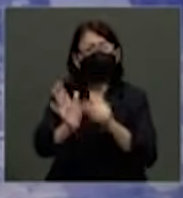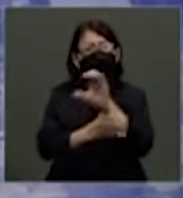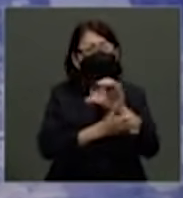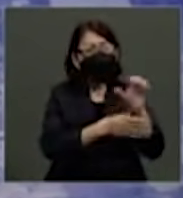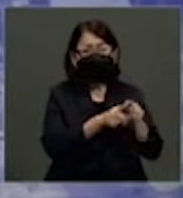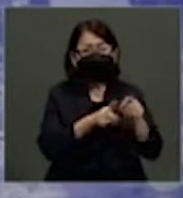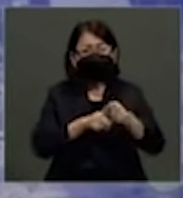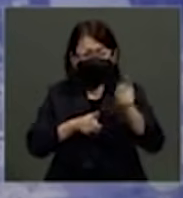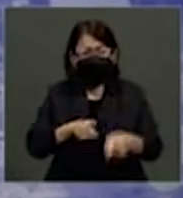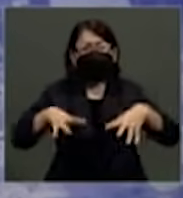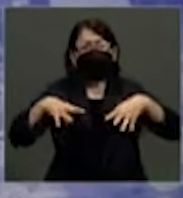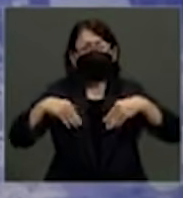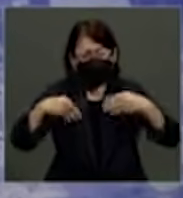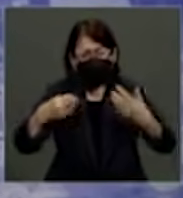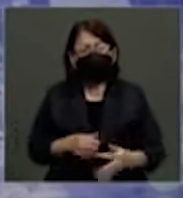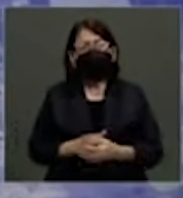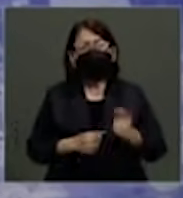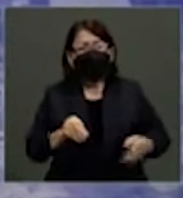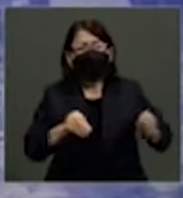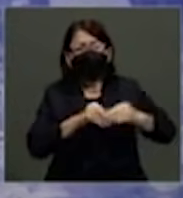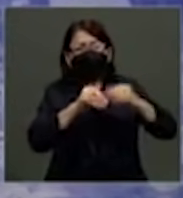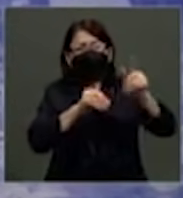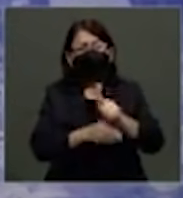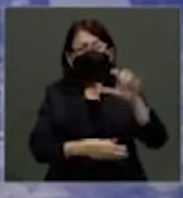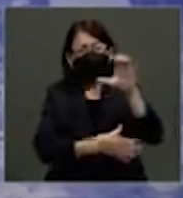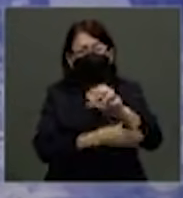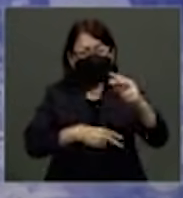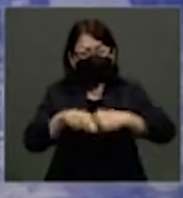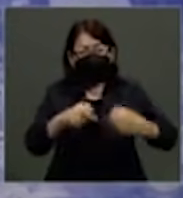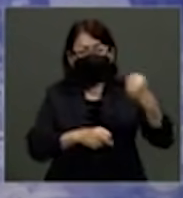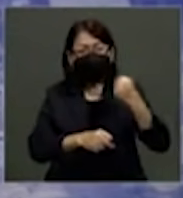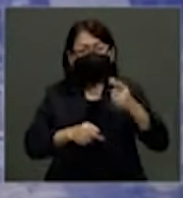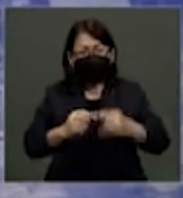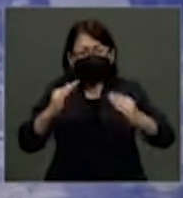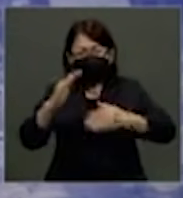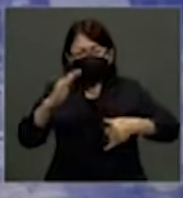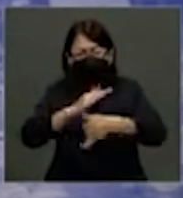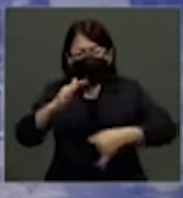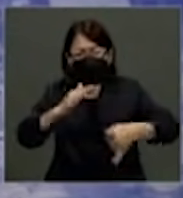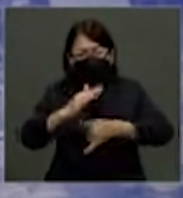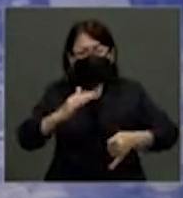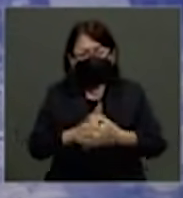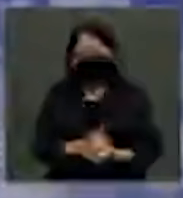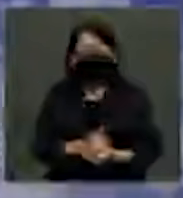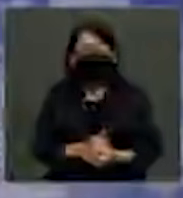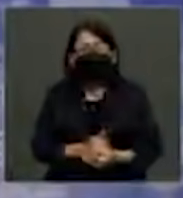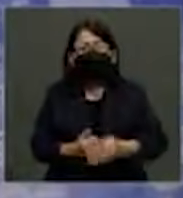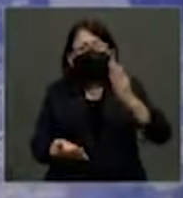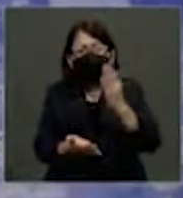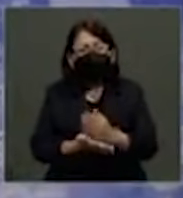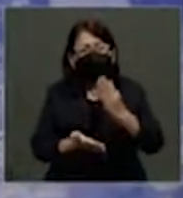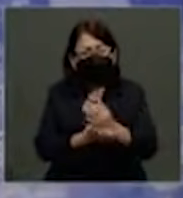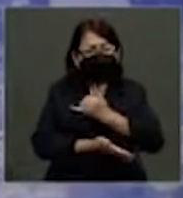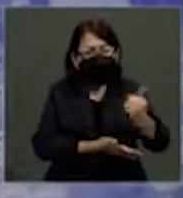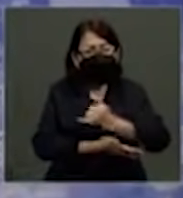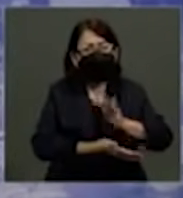ไม่ใช่เกิดขึ้นเฉพาะประเทศไทยในทุกๆประเทศในโลกนี้ตอนนี้ยอมรับในการมาตรการที่จะต้องเพิ่มระดับก็คือเรื่องของ